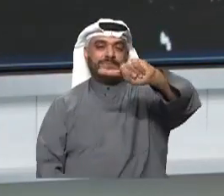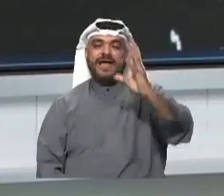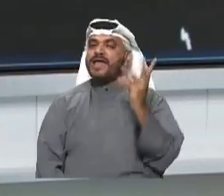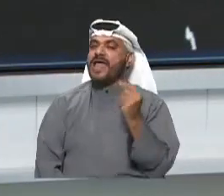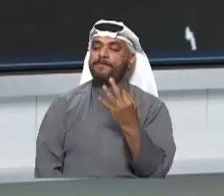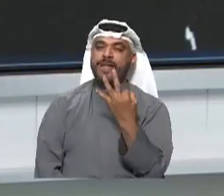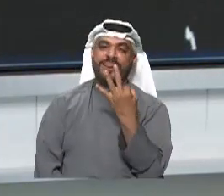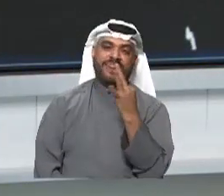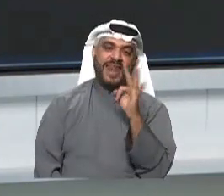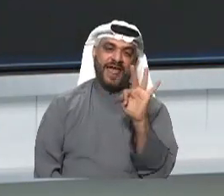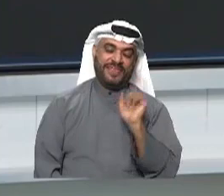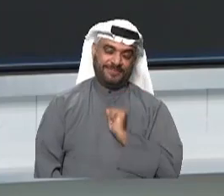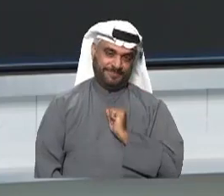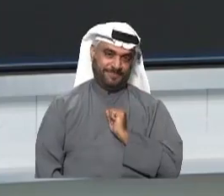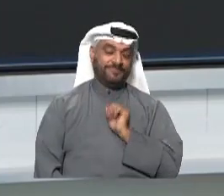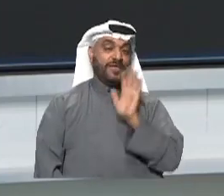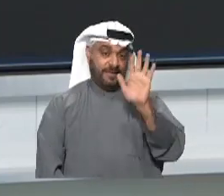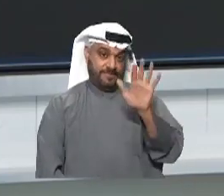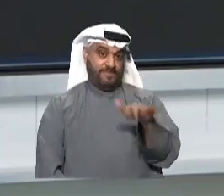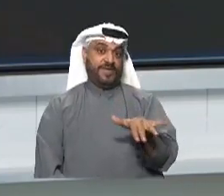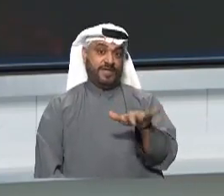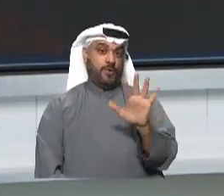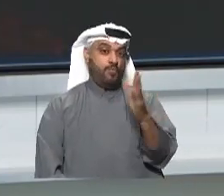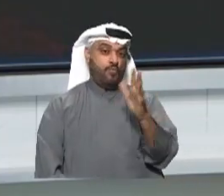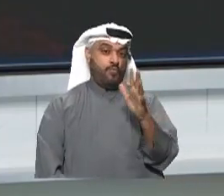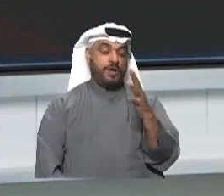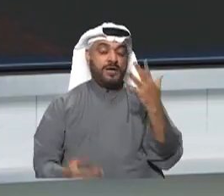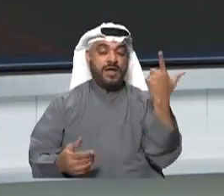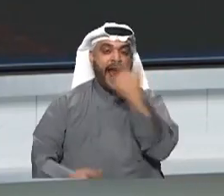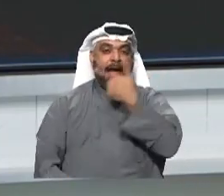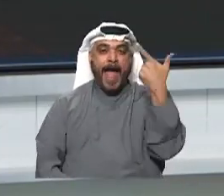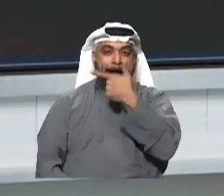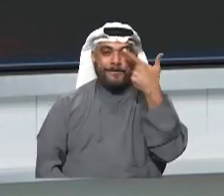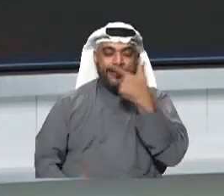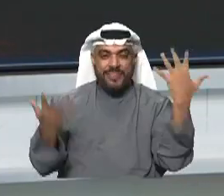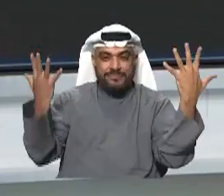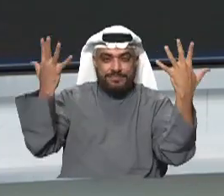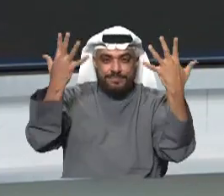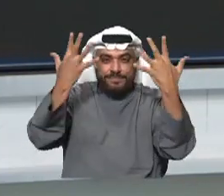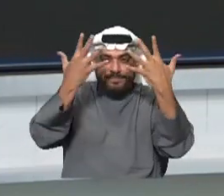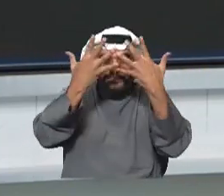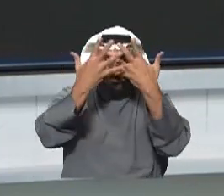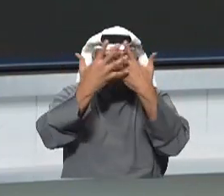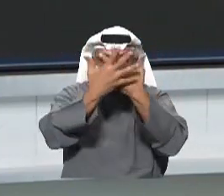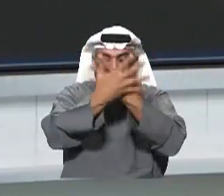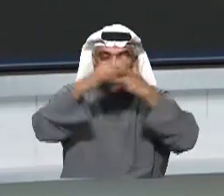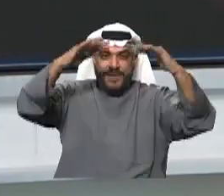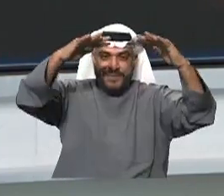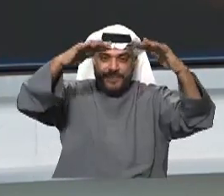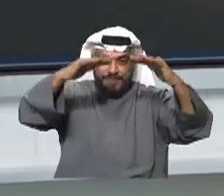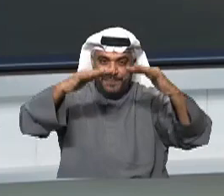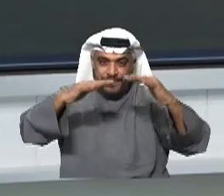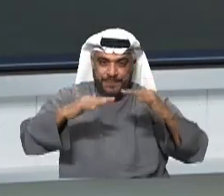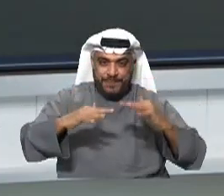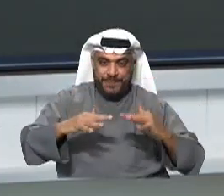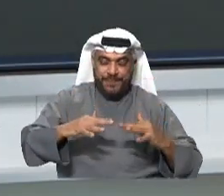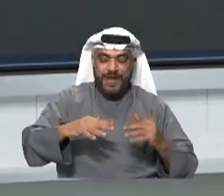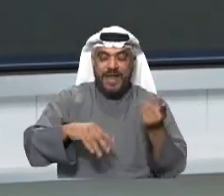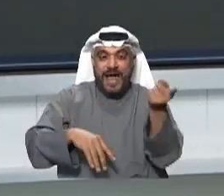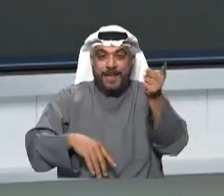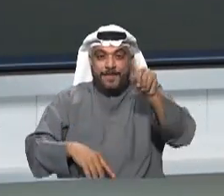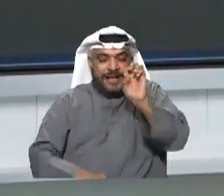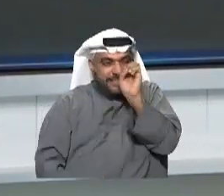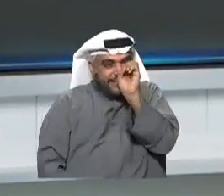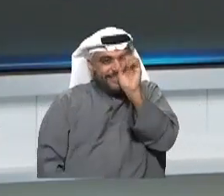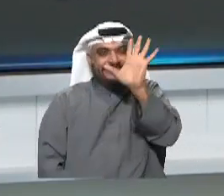في الساعه هناك ايضا فرص لتشكل بعض الضباب الخفيف على بعض المناطق المتوقع لنا راح يستمر معنا حتى ساعات صباح الاولى